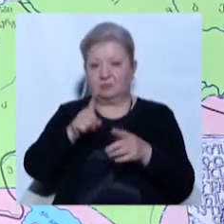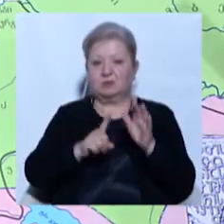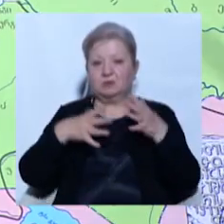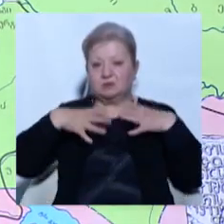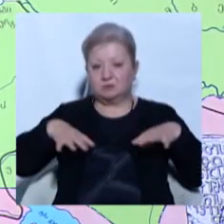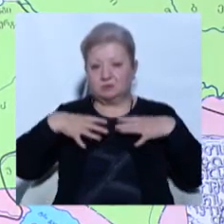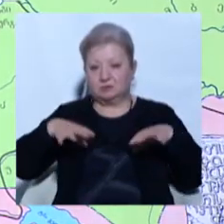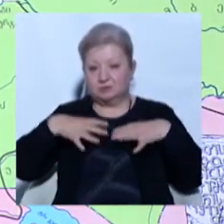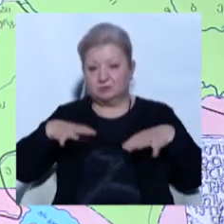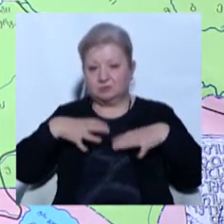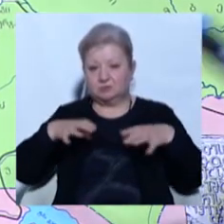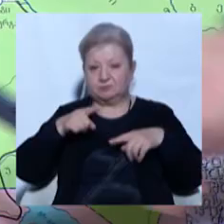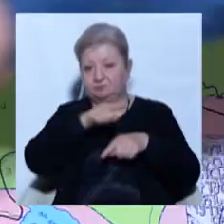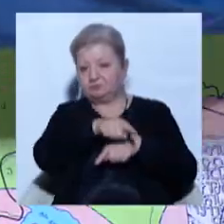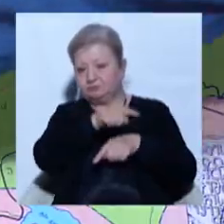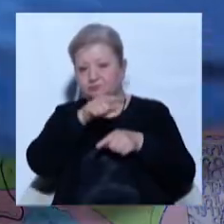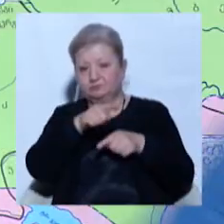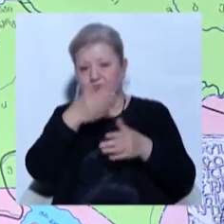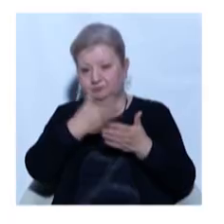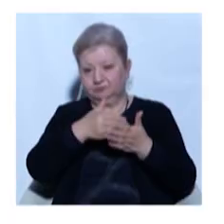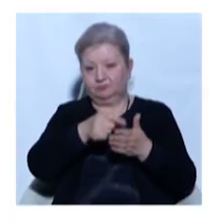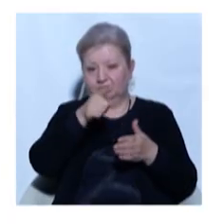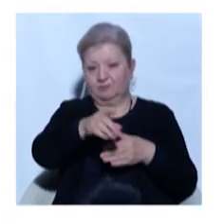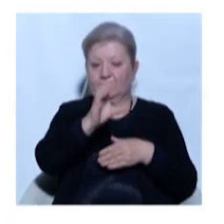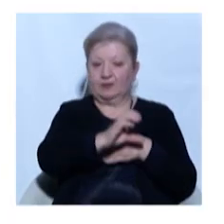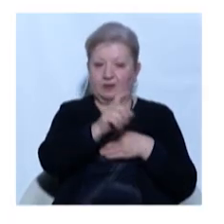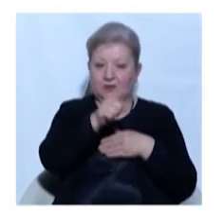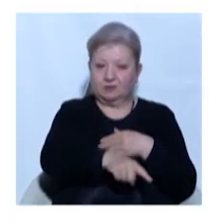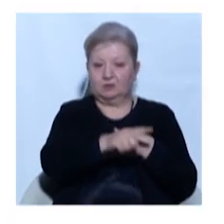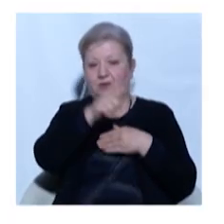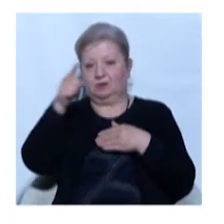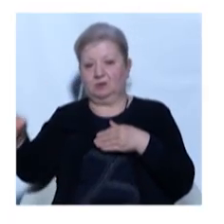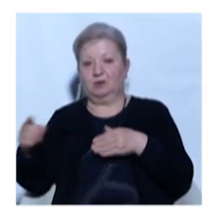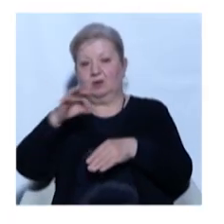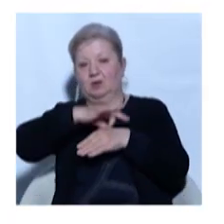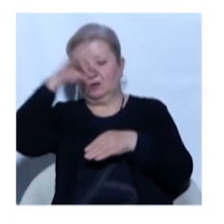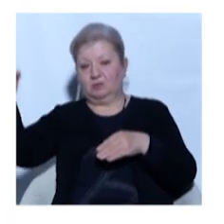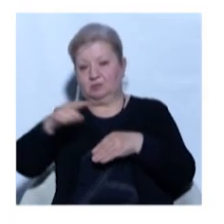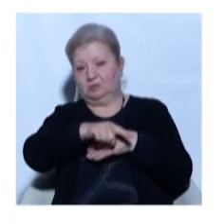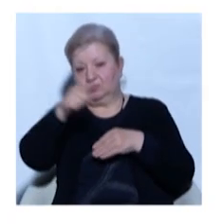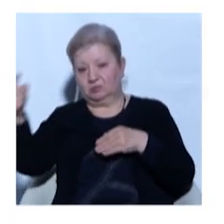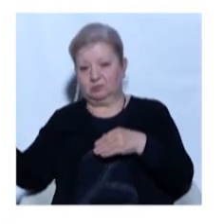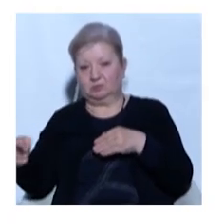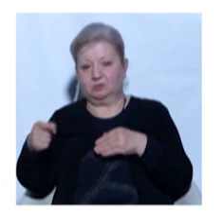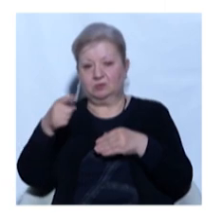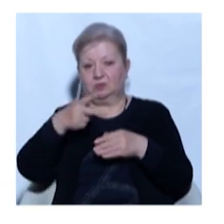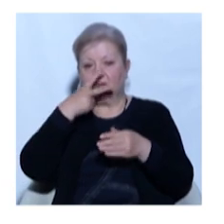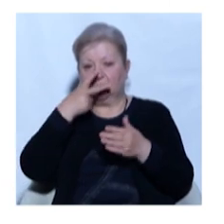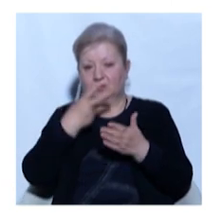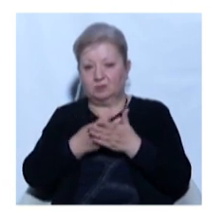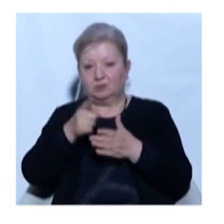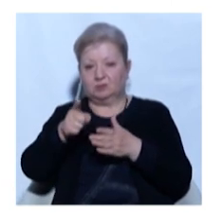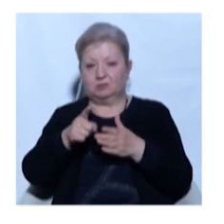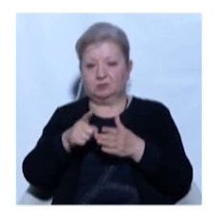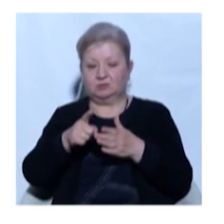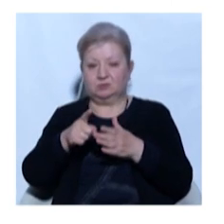საქართველოს უკიდურეს საზღვრებთან, მაგალითად სამხრეთ არტანუჯი, აღმოსავლეთით ხორნაბუჯი, დიდ